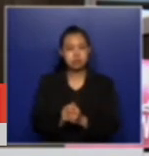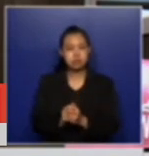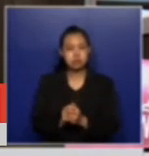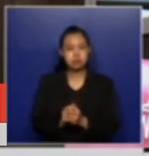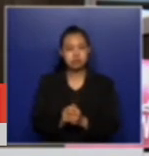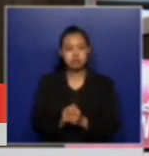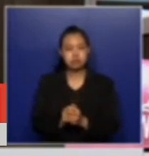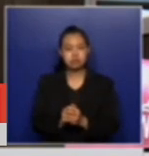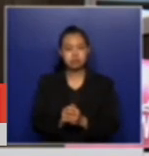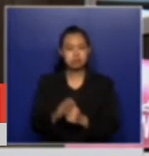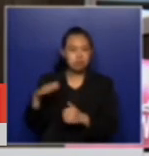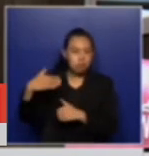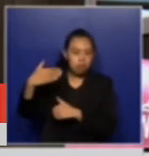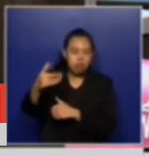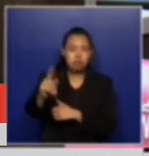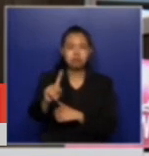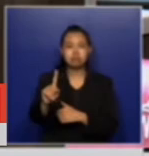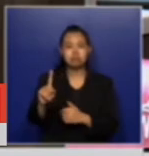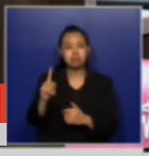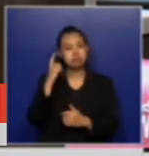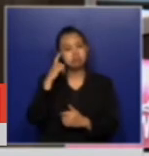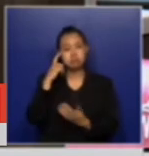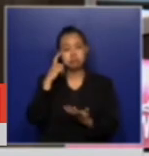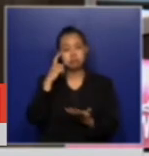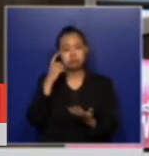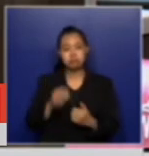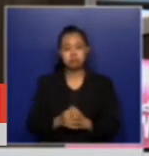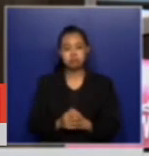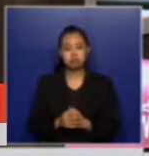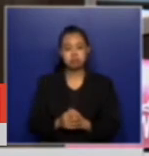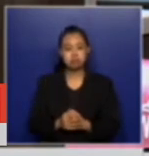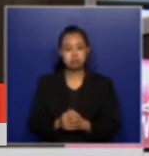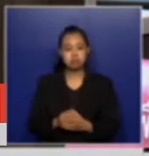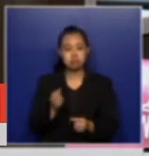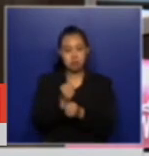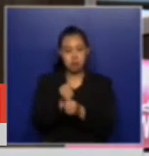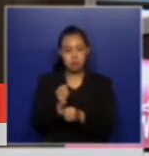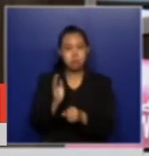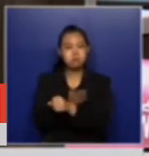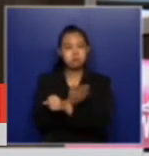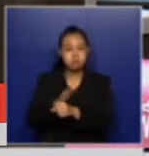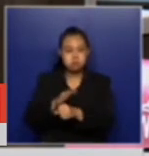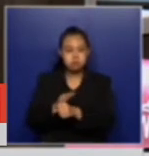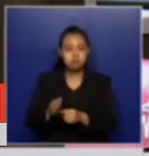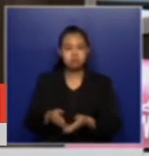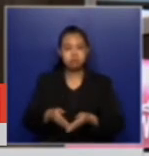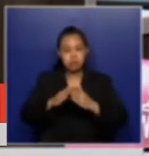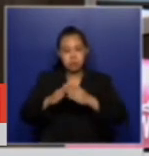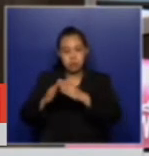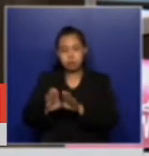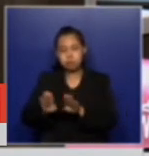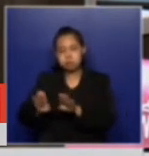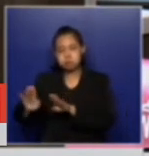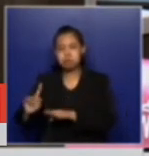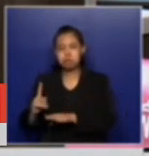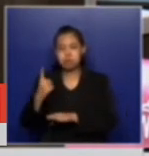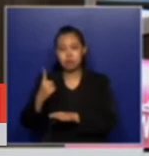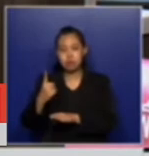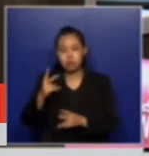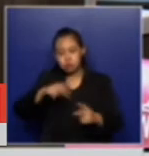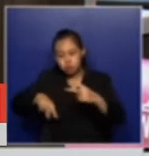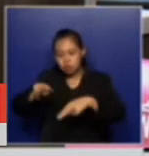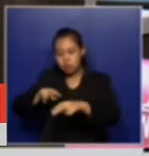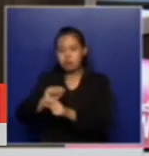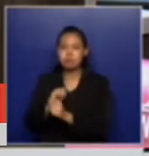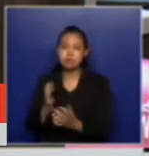ไหนในอนาคตข้างหน้าจะรับรองธุรกิจที่จะเกิดขึ้นใหม่อย่างไรนะ